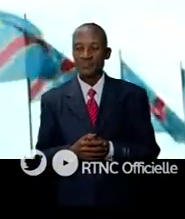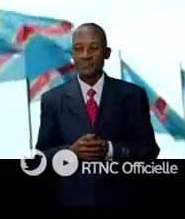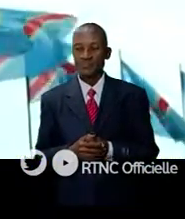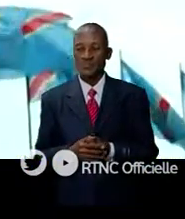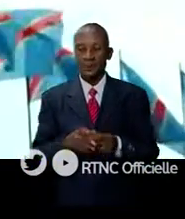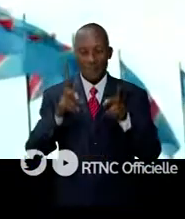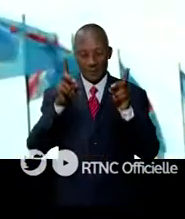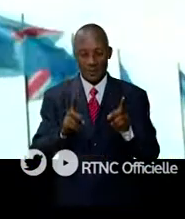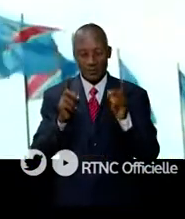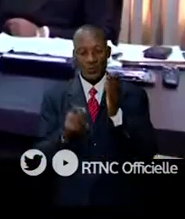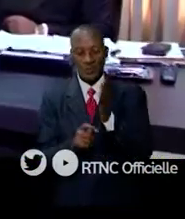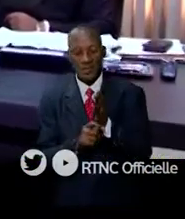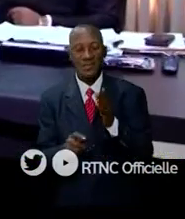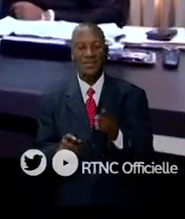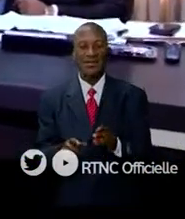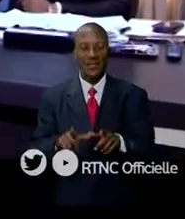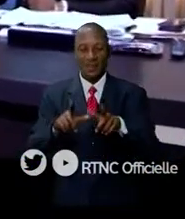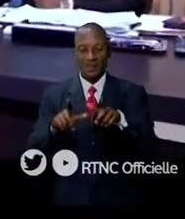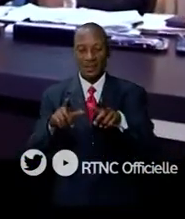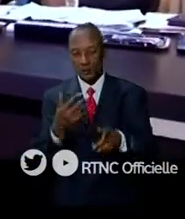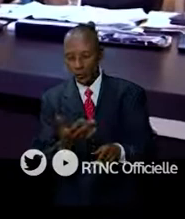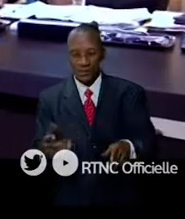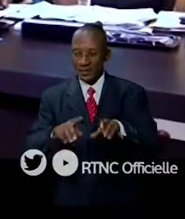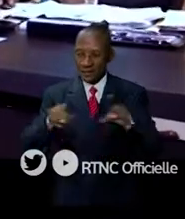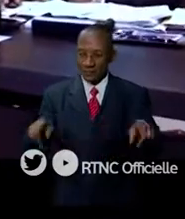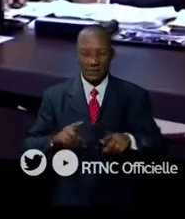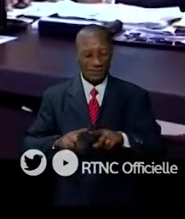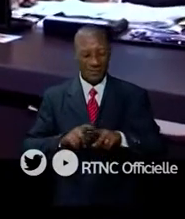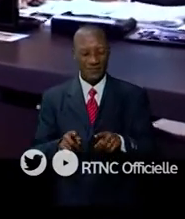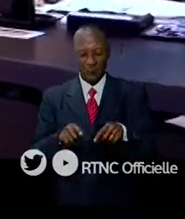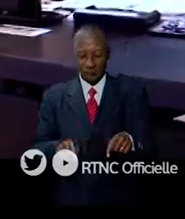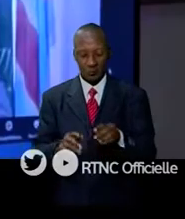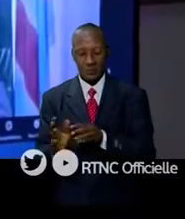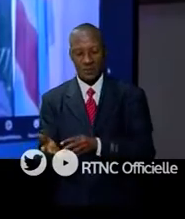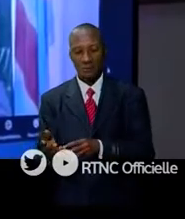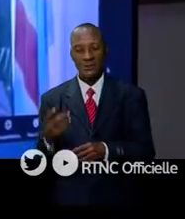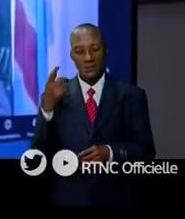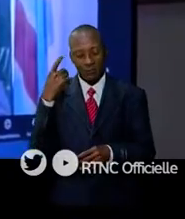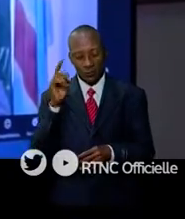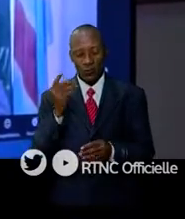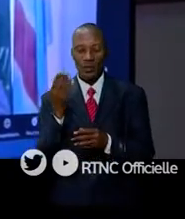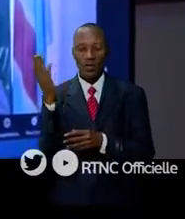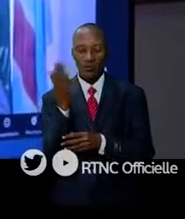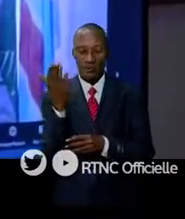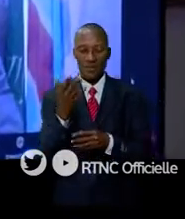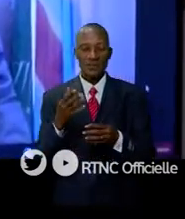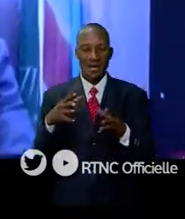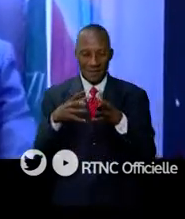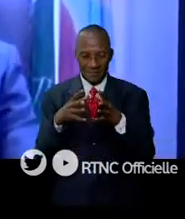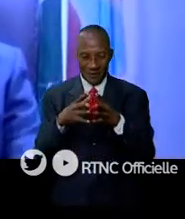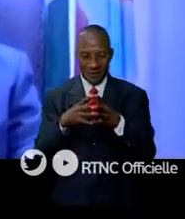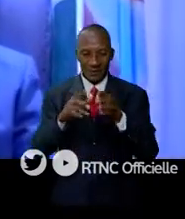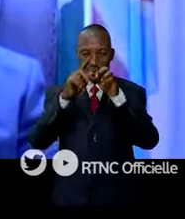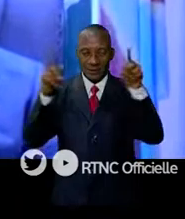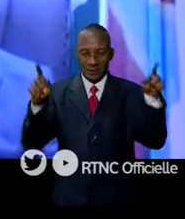techniques et logistiques étaient mis en place tôt ce matin afin de faciliter la tenue par vidéoconférence des travaux de la 17e